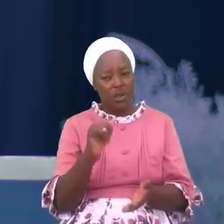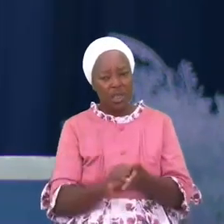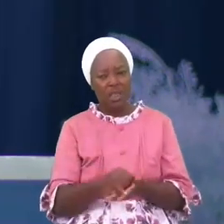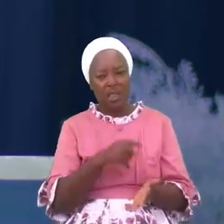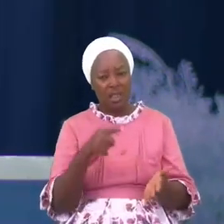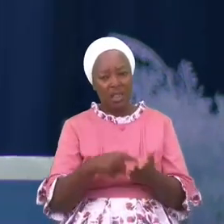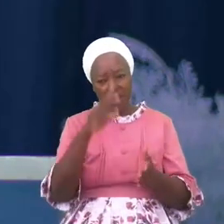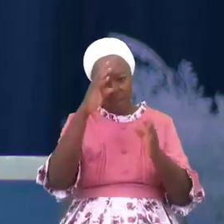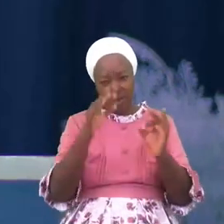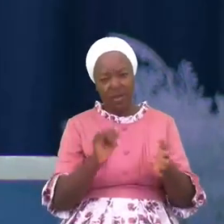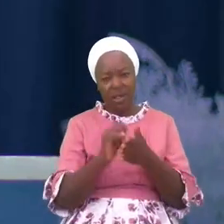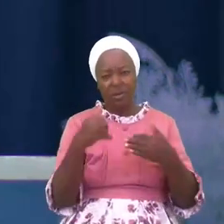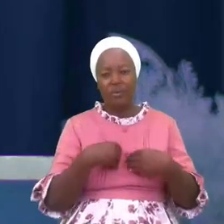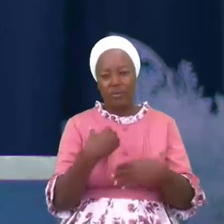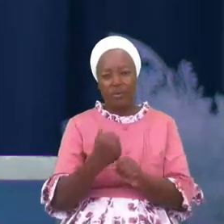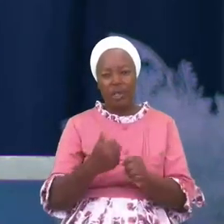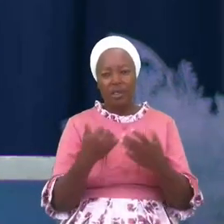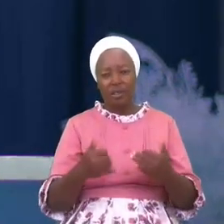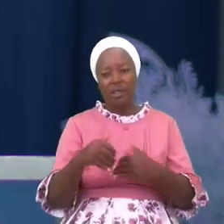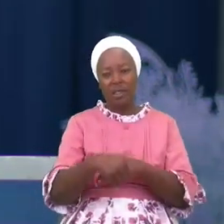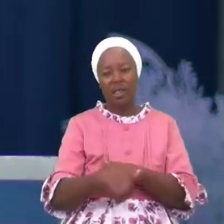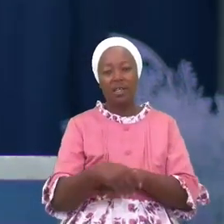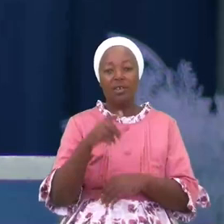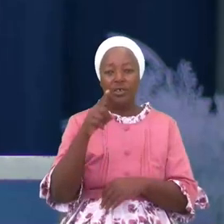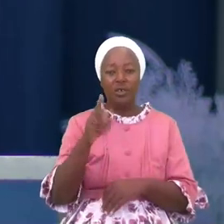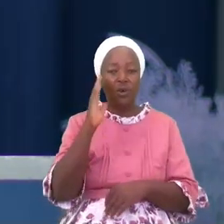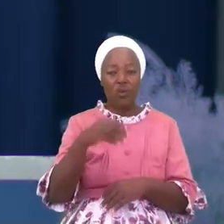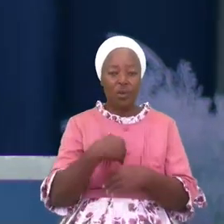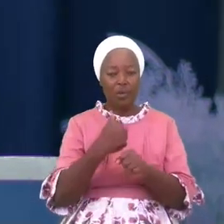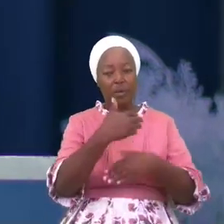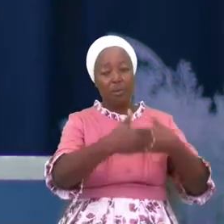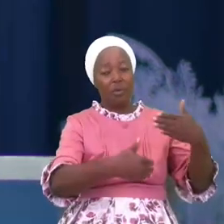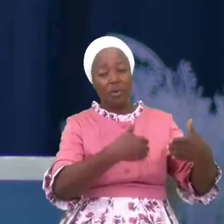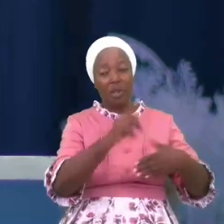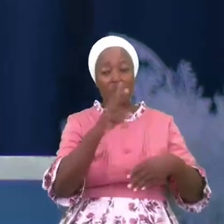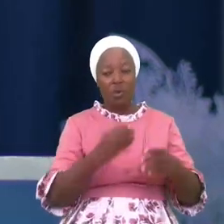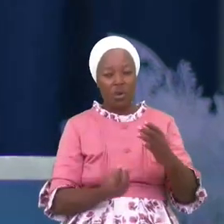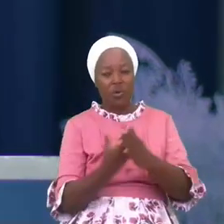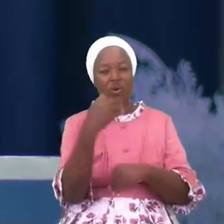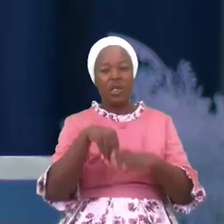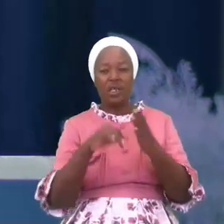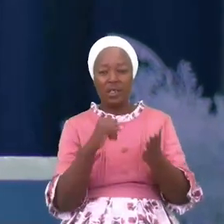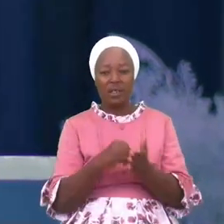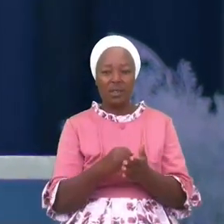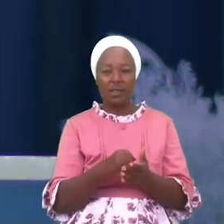Pour que la décision que vous avez prise ce soir, vous puissiez progresser.